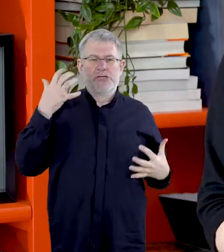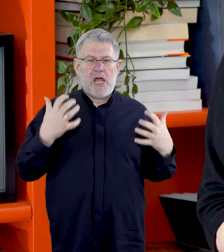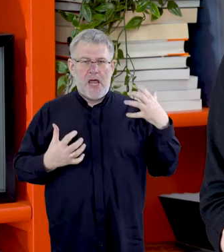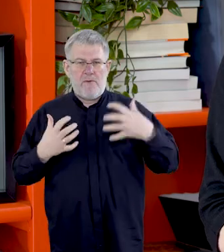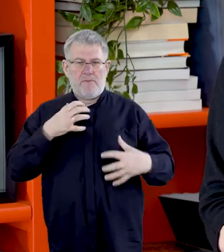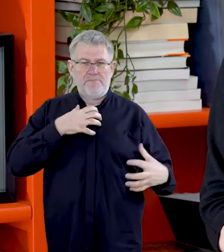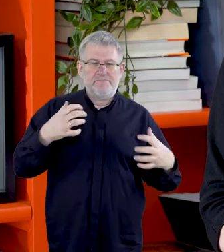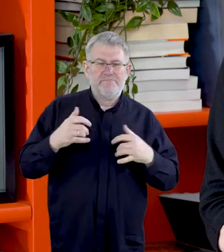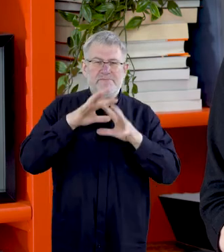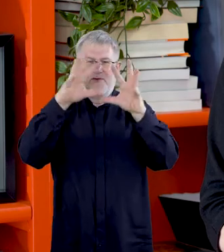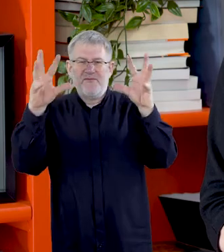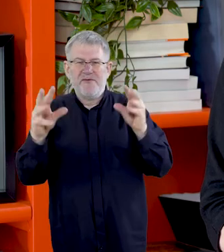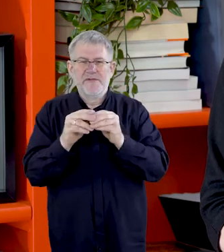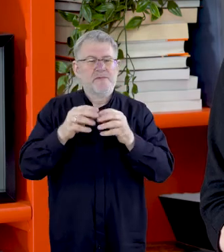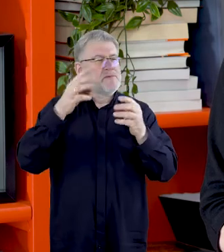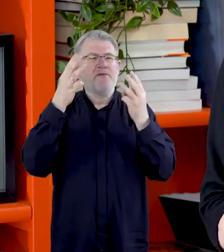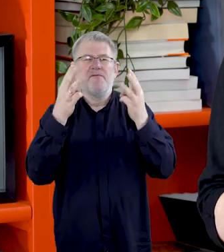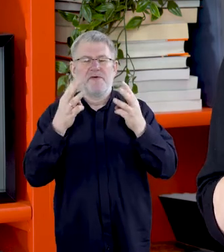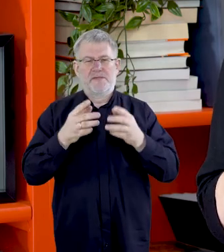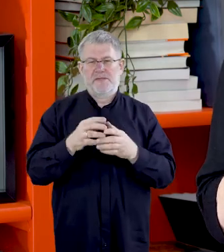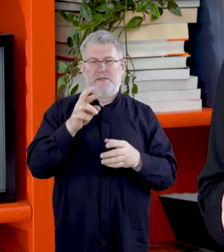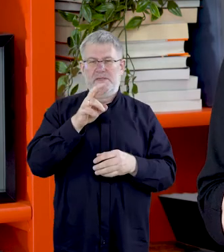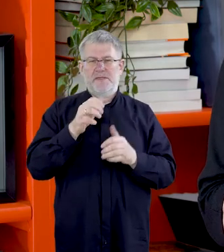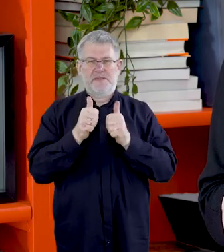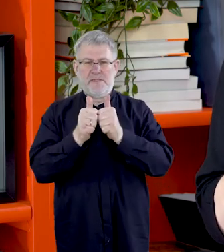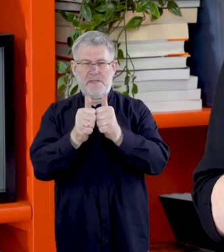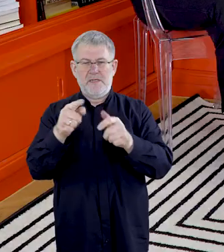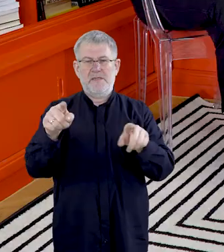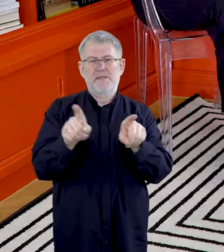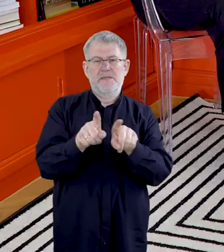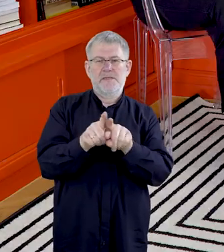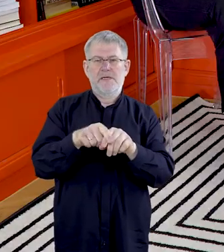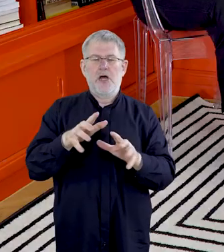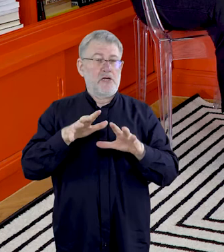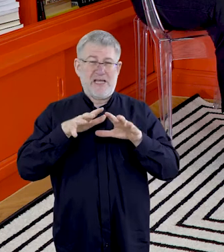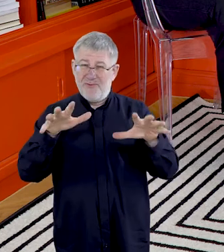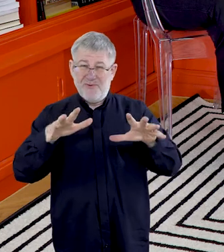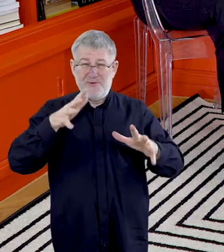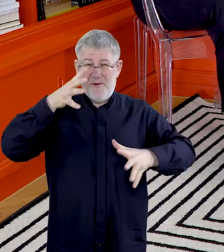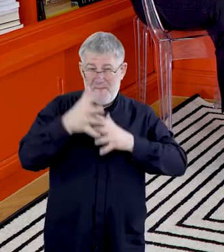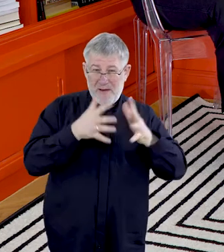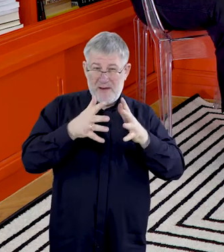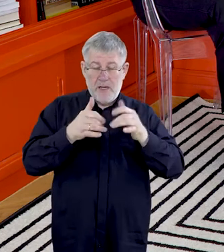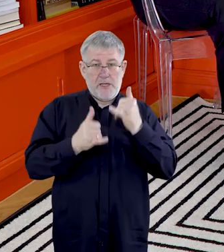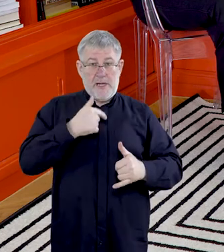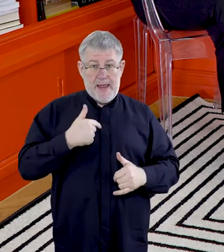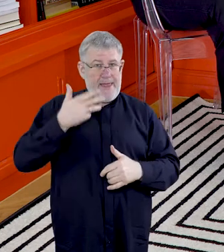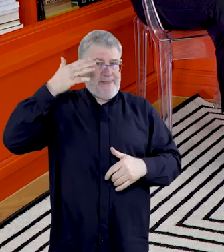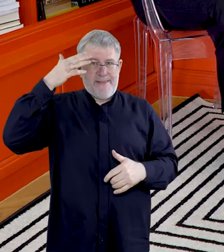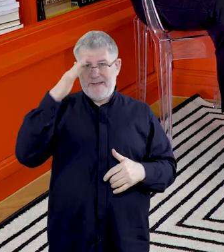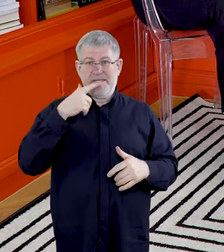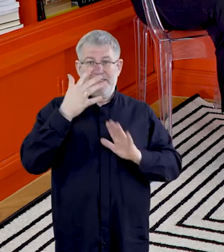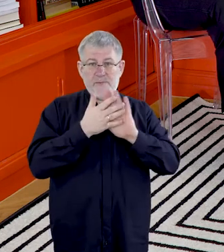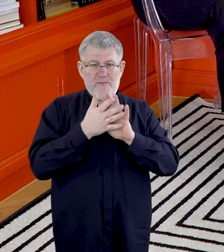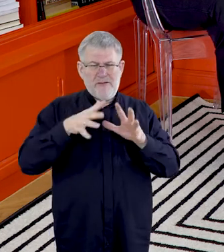w przestrzeni, to wszystko odgrywa bardzo ważną rolę. I ważne jest też tutaj także nadmierna gestykulacja, jeżeli nie znam języka migowego, też nie jest